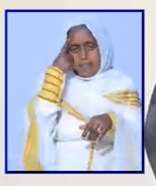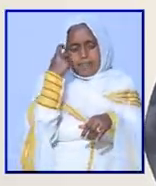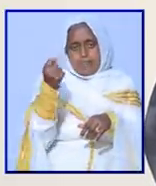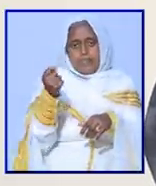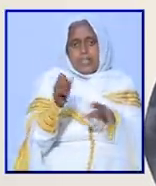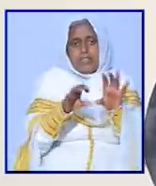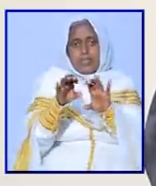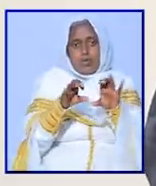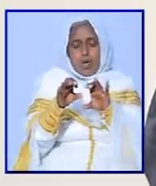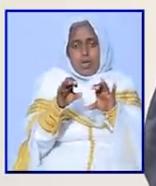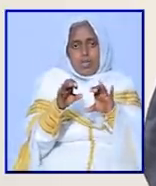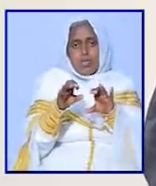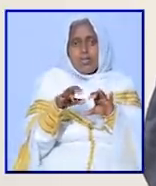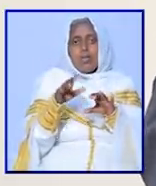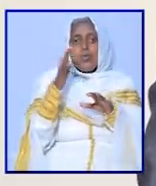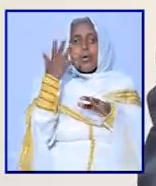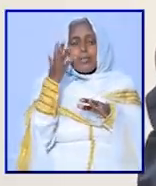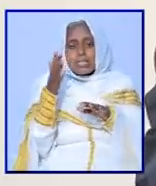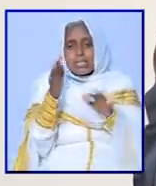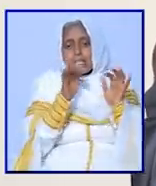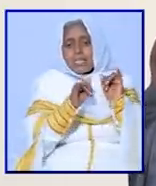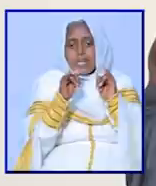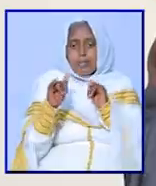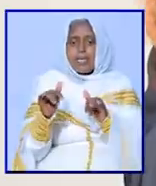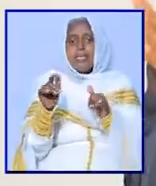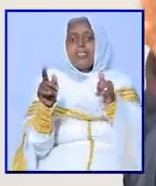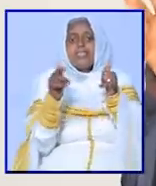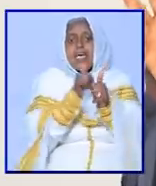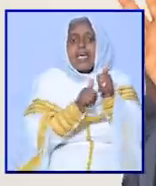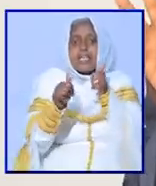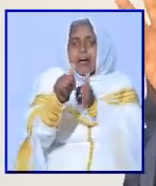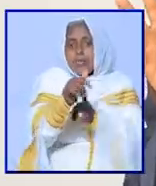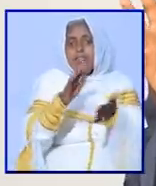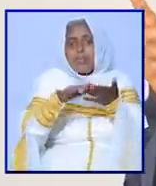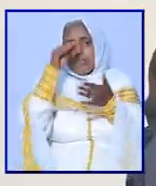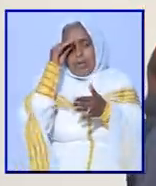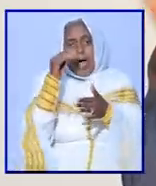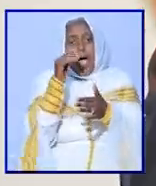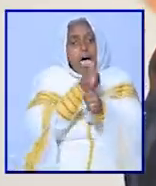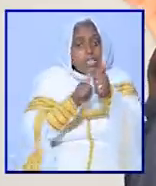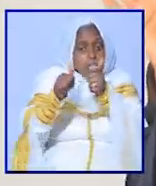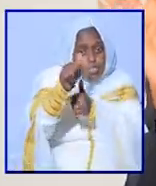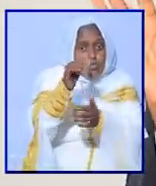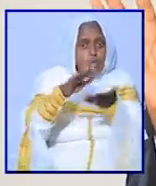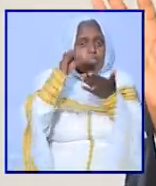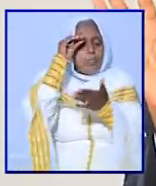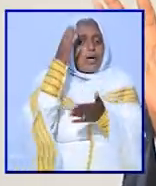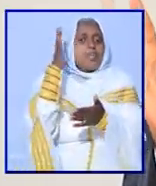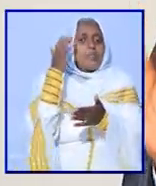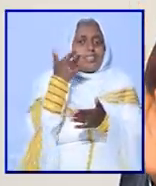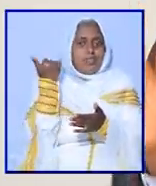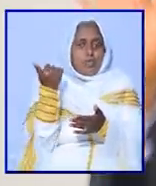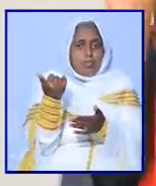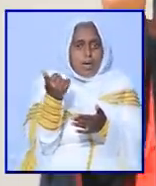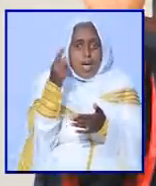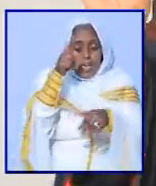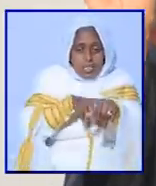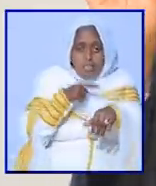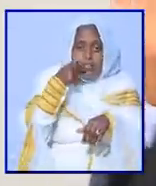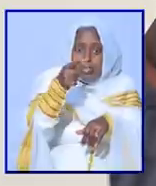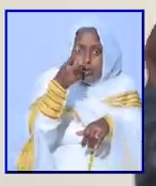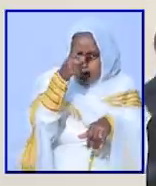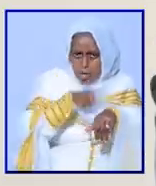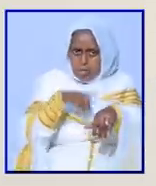የተነገረውን በአንድ ጊዜ ይዘዋል። ወይ መስር ከመዘቀዳሚ ተምህረ ቀድሞ የተማረ ይመስላል ነበር። ዝም ብሎ አንድ